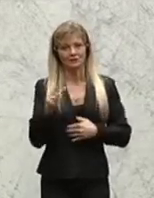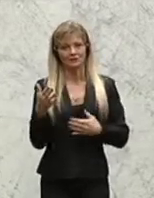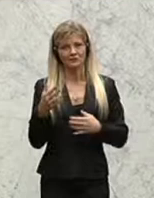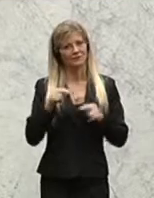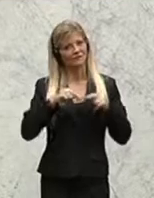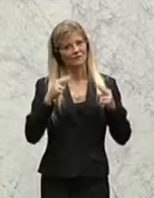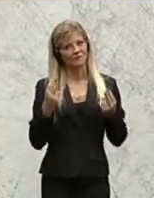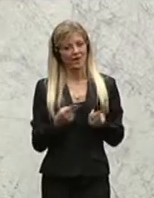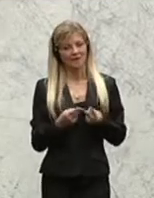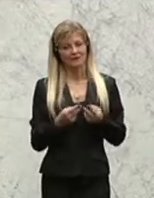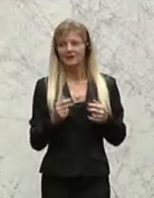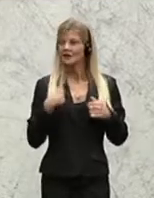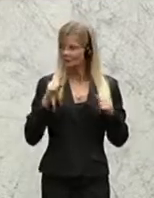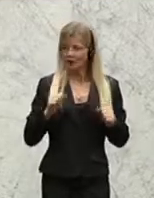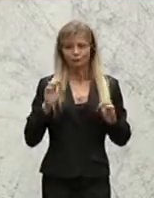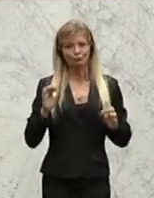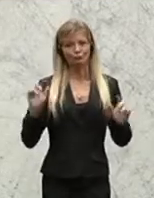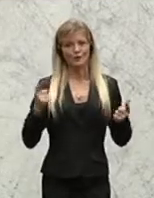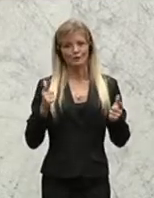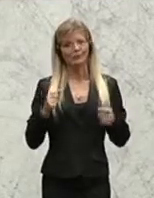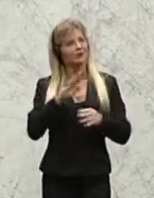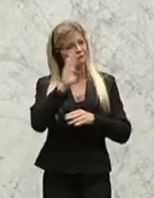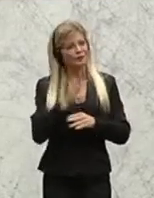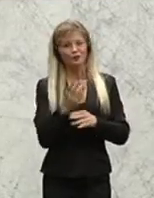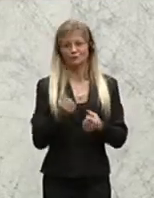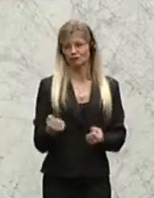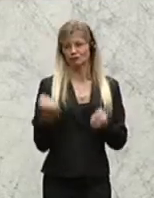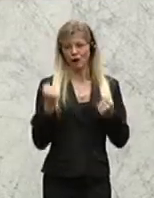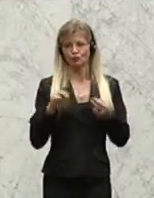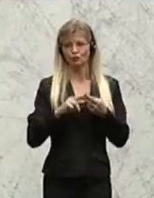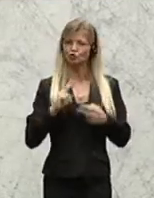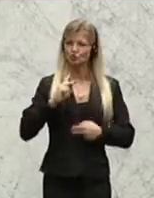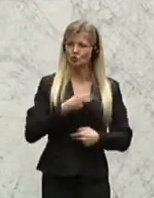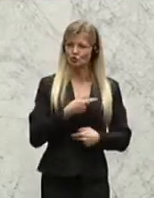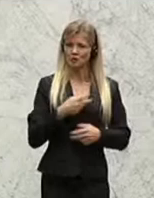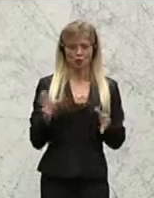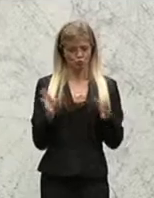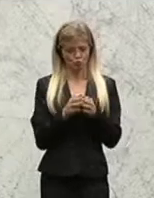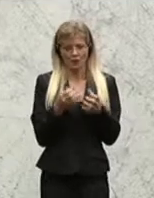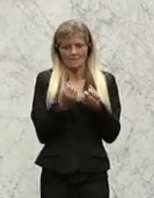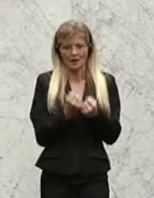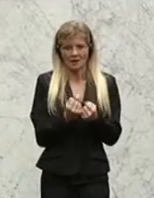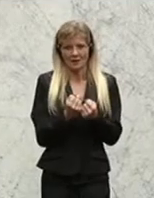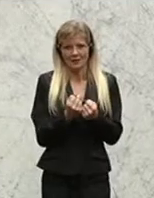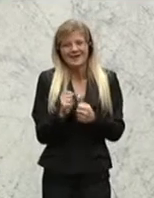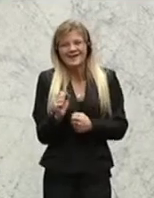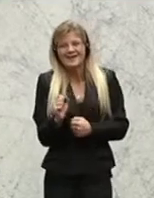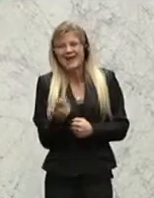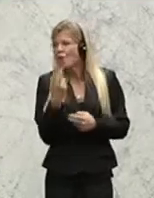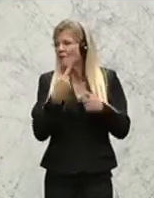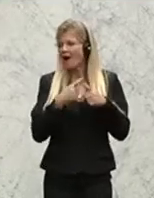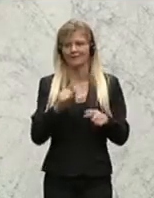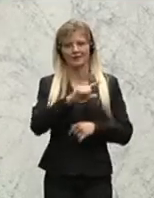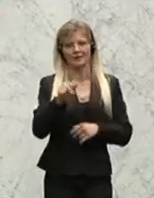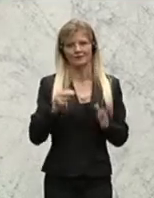lebenswert, wirtschaftlich stark und mit einem sozialen Zusammenhalt, wie es ihn kaum sonst noch gibt. Auch